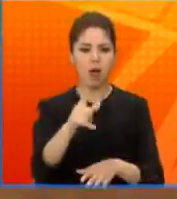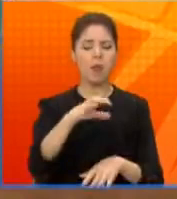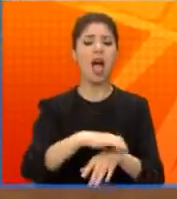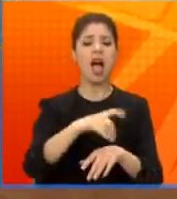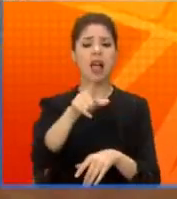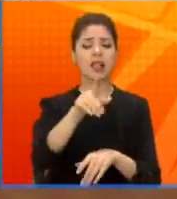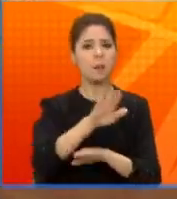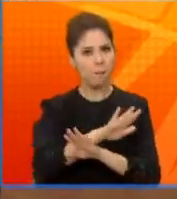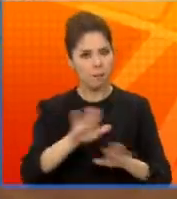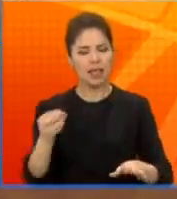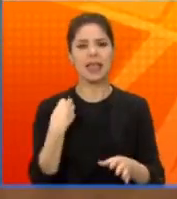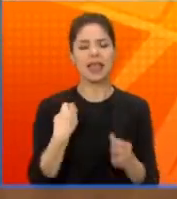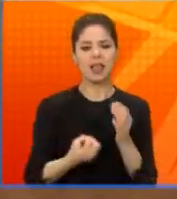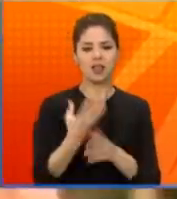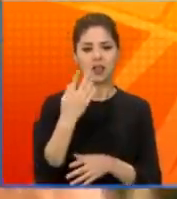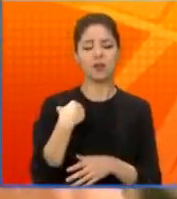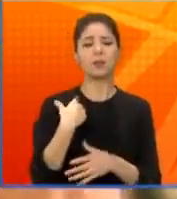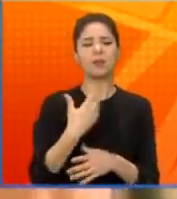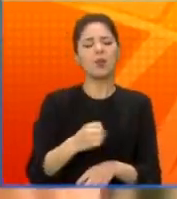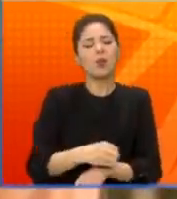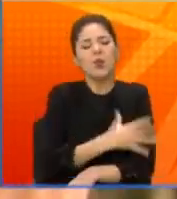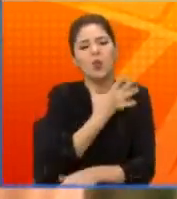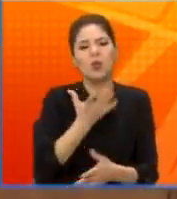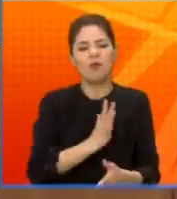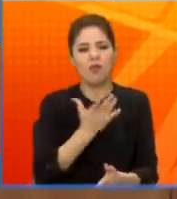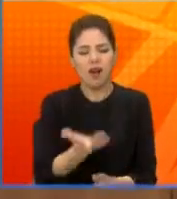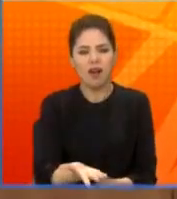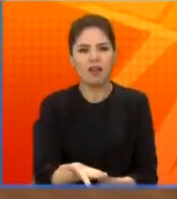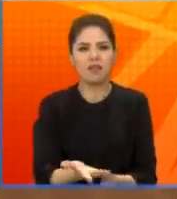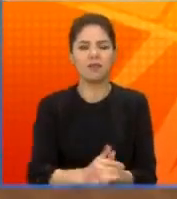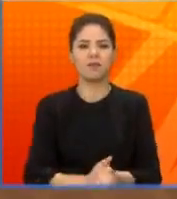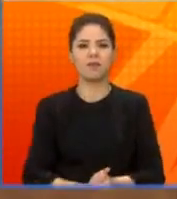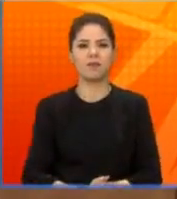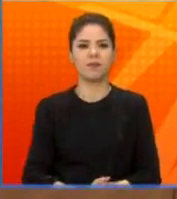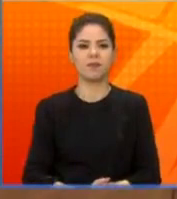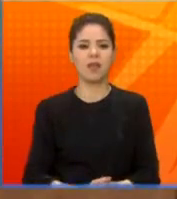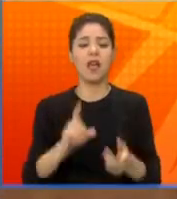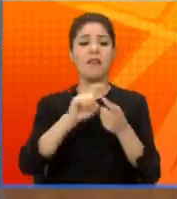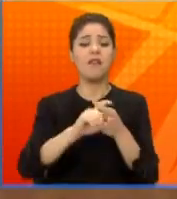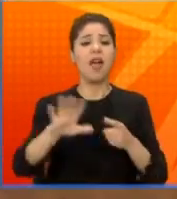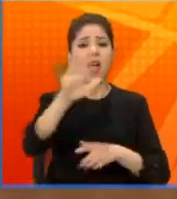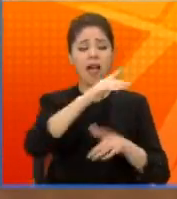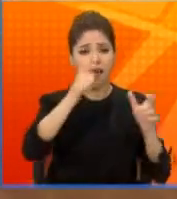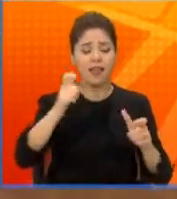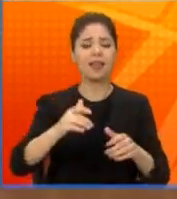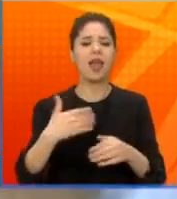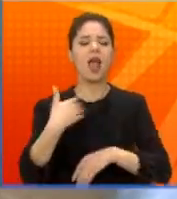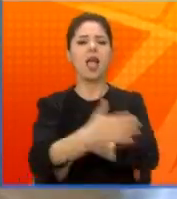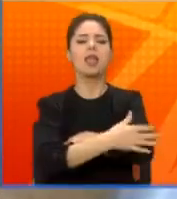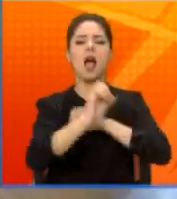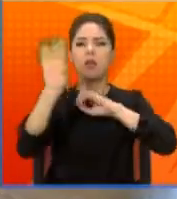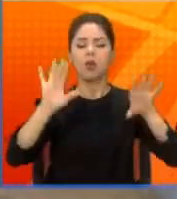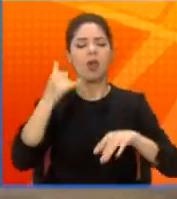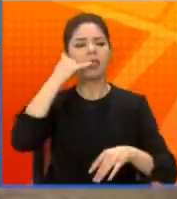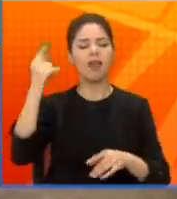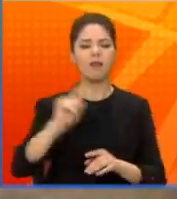yeni çıkmıştım. Çok duygusal bir andaydım. Ve her yere yardım gönderdiğim bir andı.